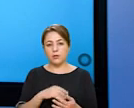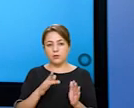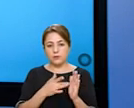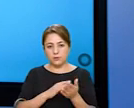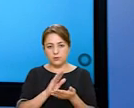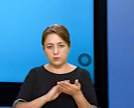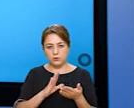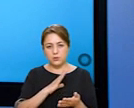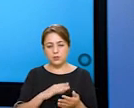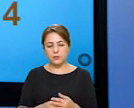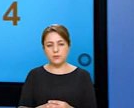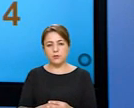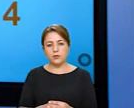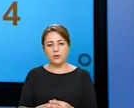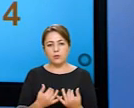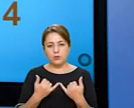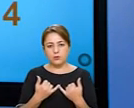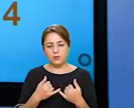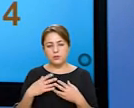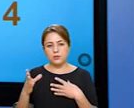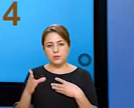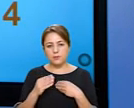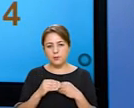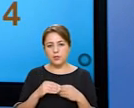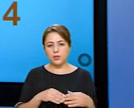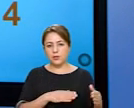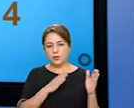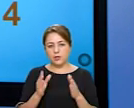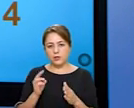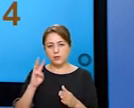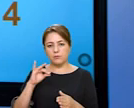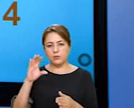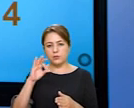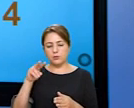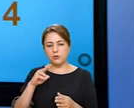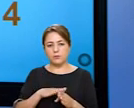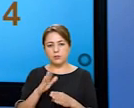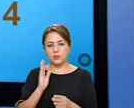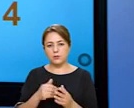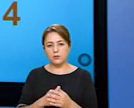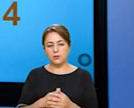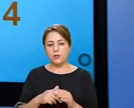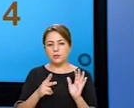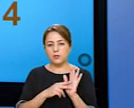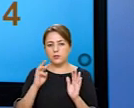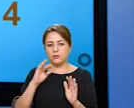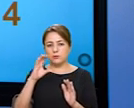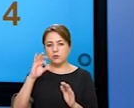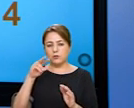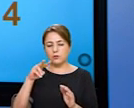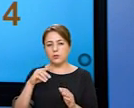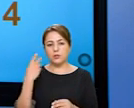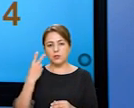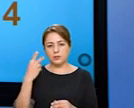Daftaringizga yozib oldingizmi? Ana endi siz bilan keyingi misolni ko'rib chiqamiz. 8-misolning